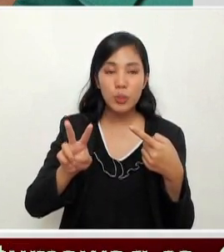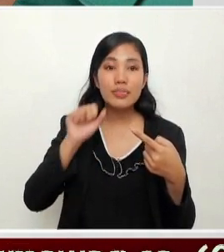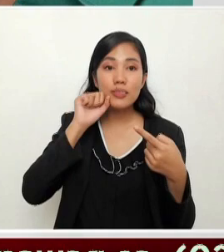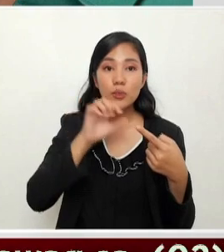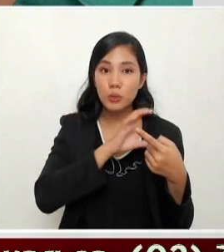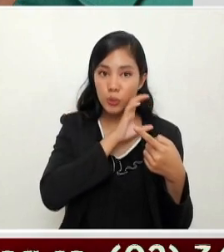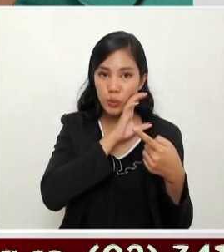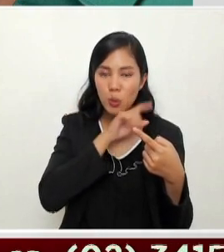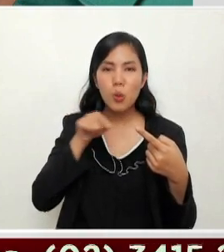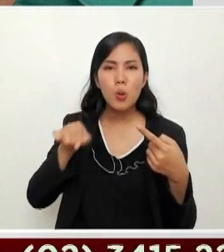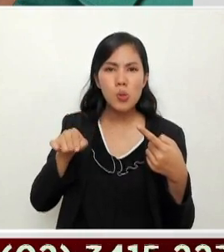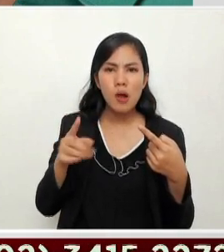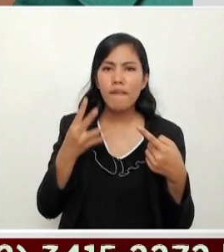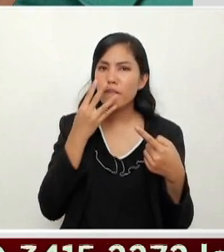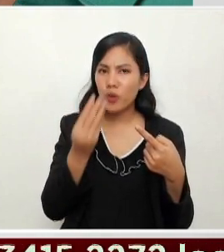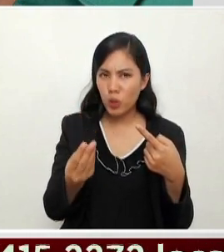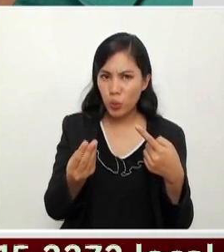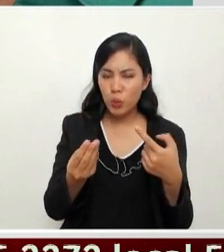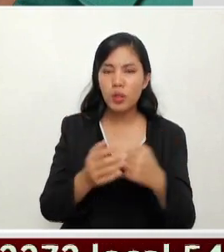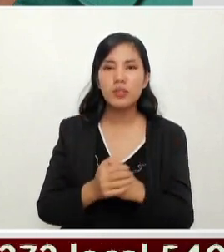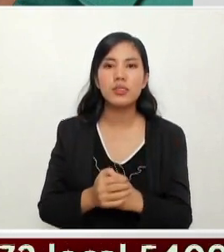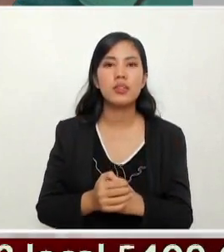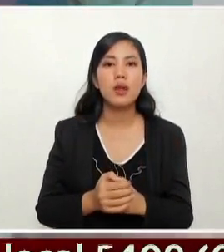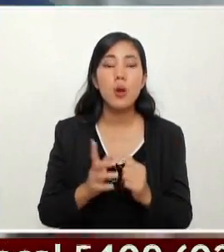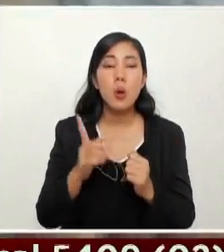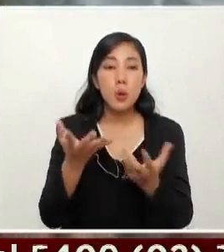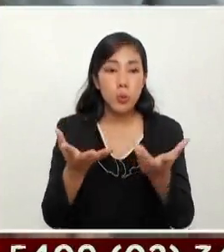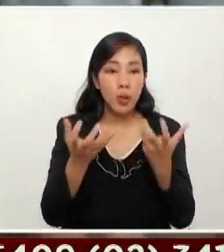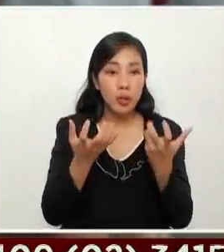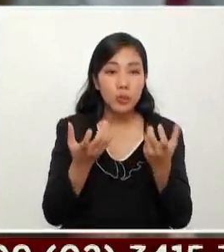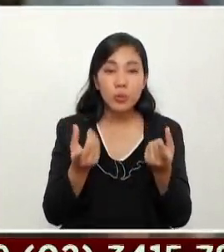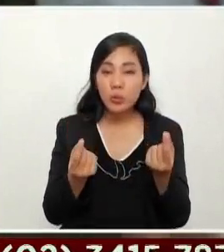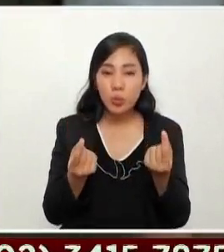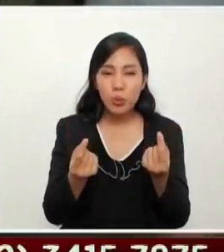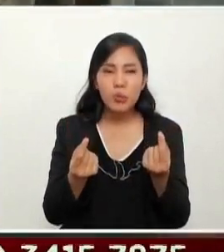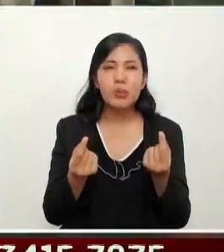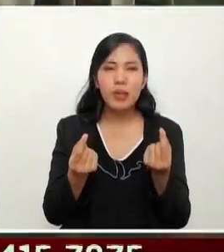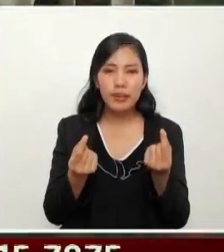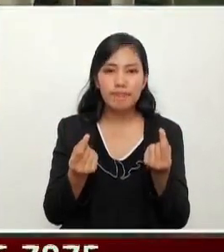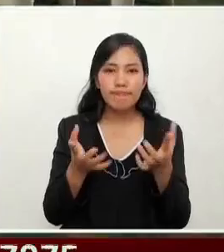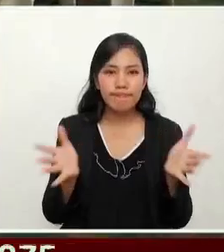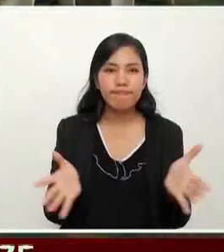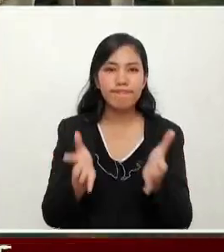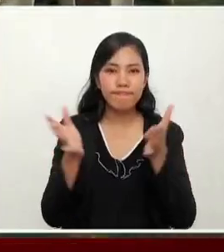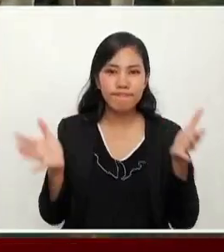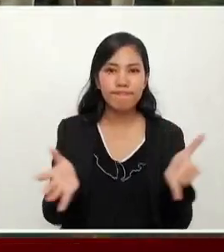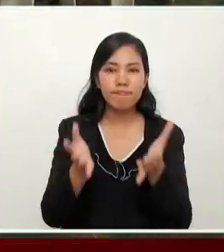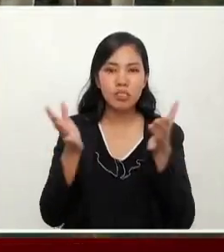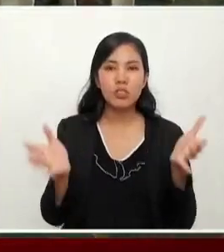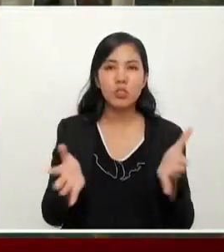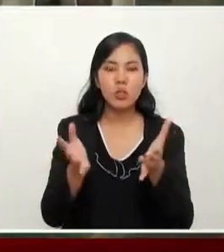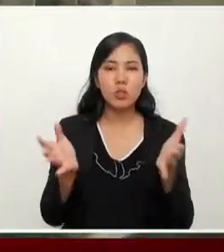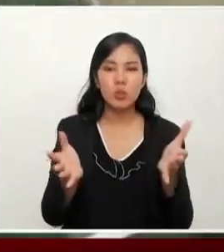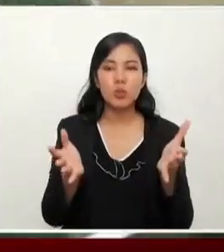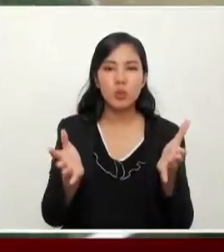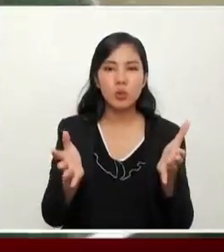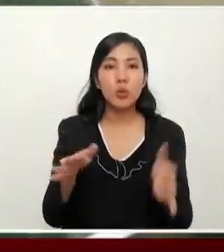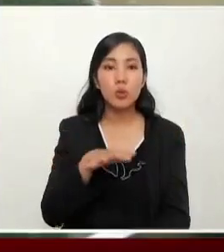natin na bigyan ng pagkakataon yung mga seniors na sila ang makapili ng una sa